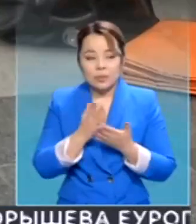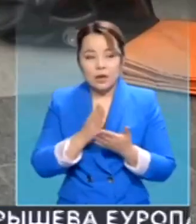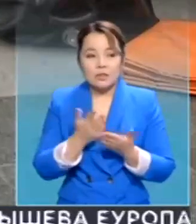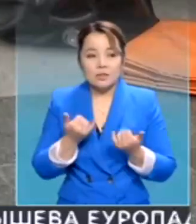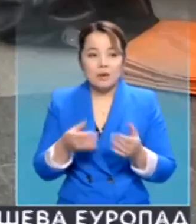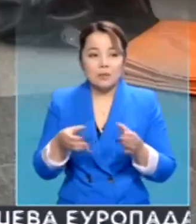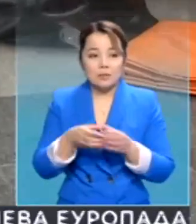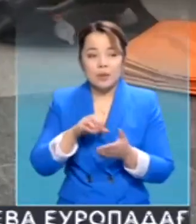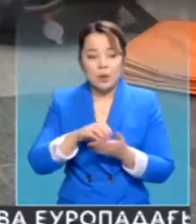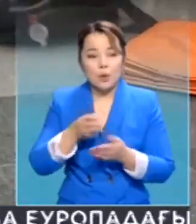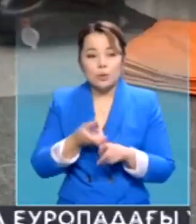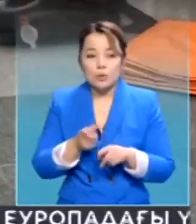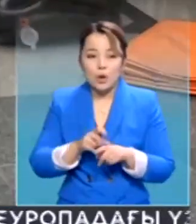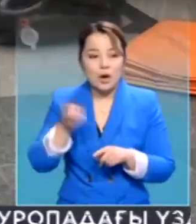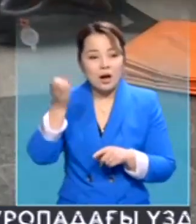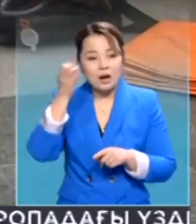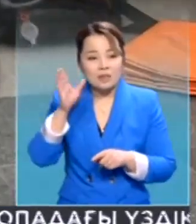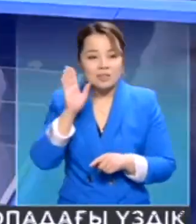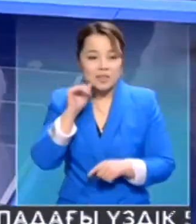асты. Өте ақыл дейді.